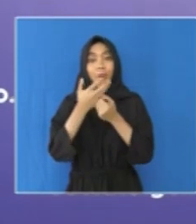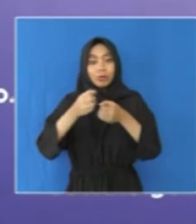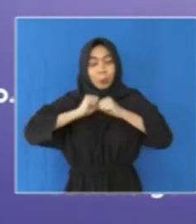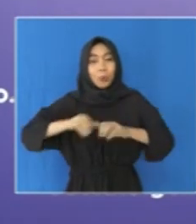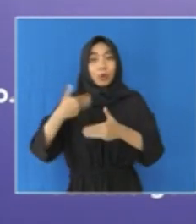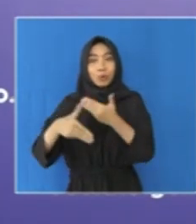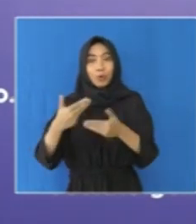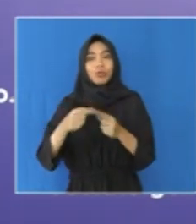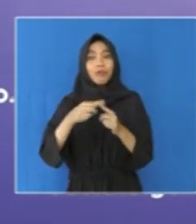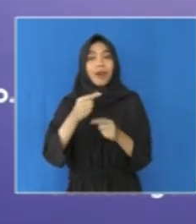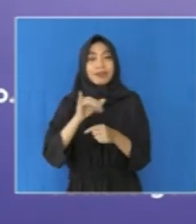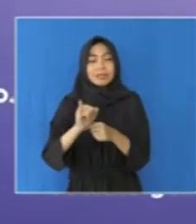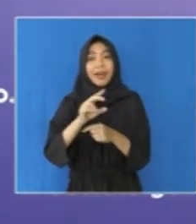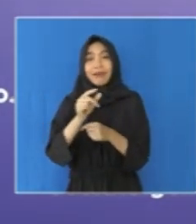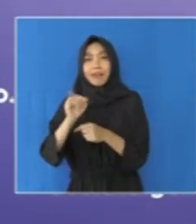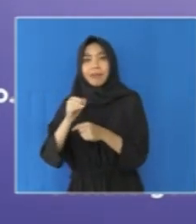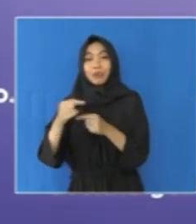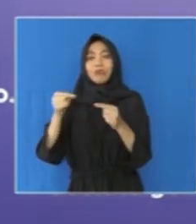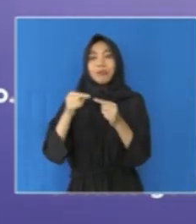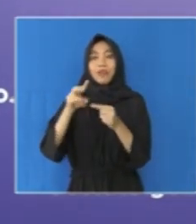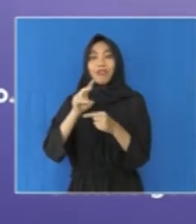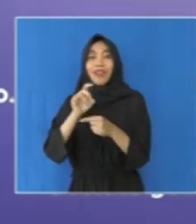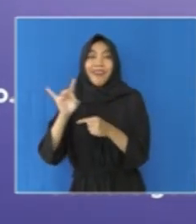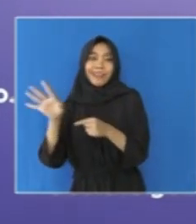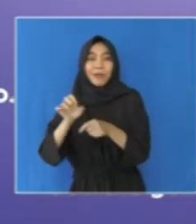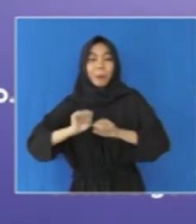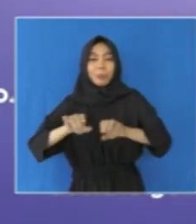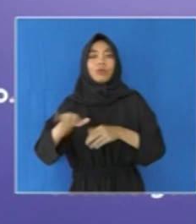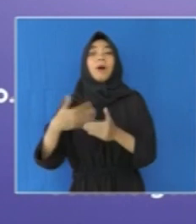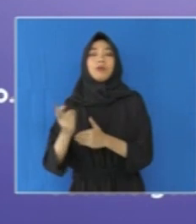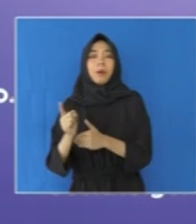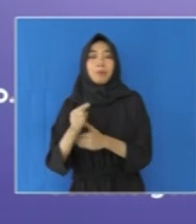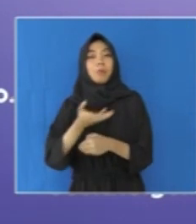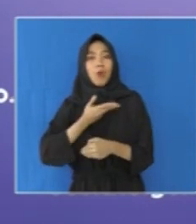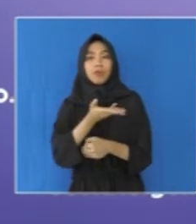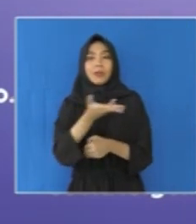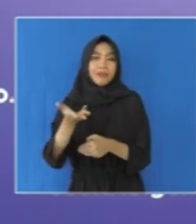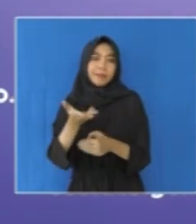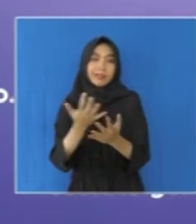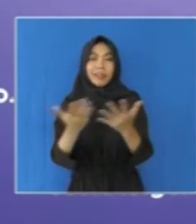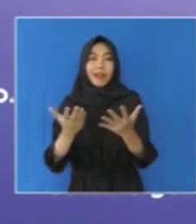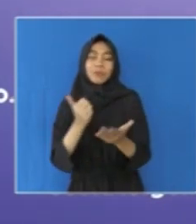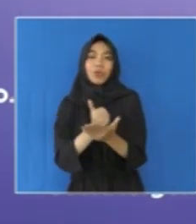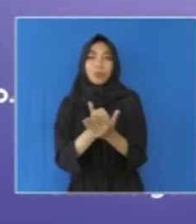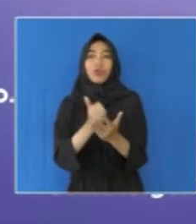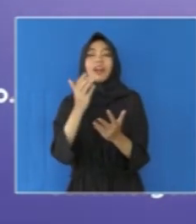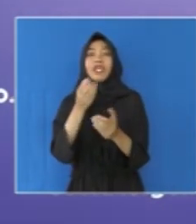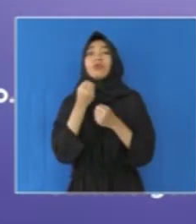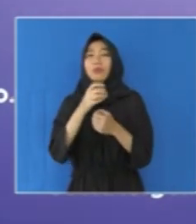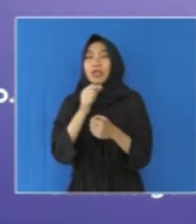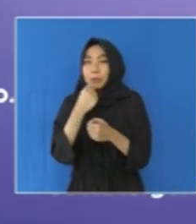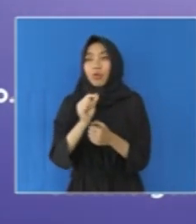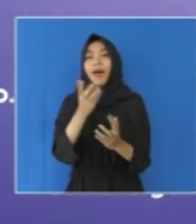terkait covert 19 sampai dengan tanggal 20 APR 2012